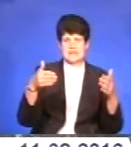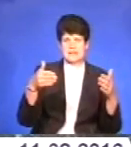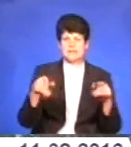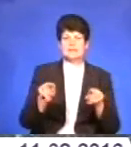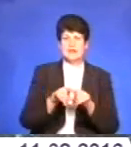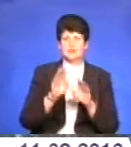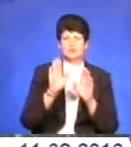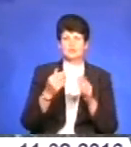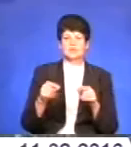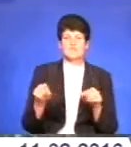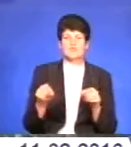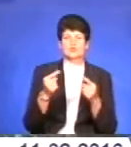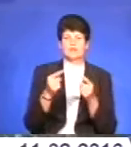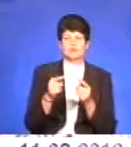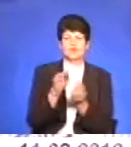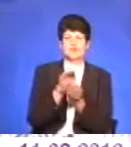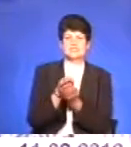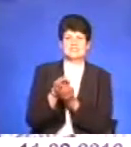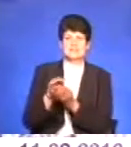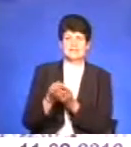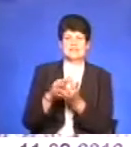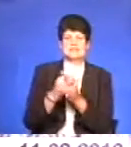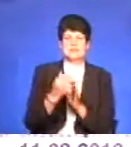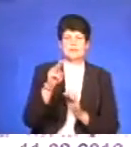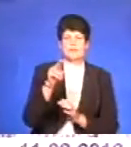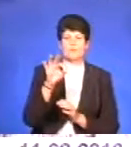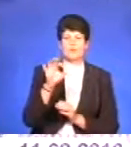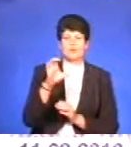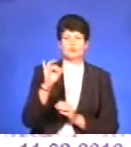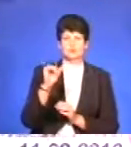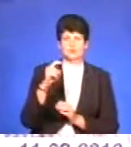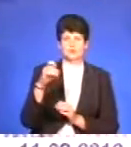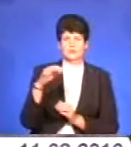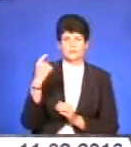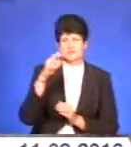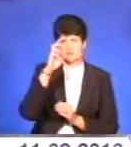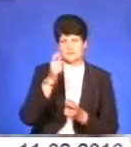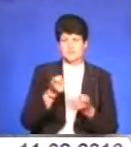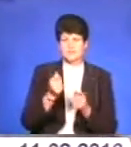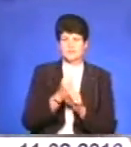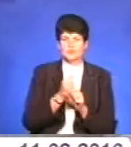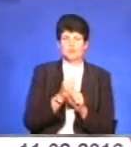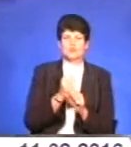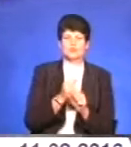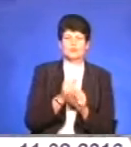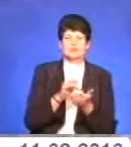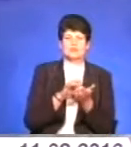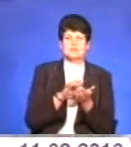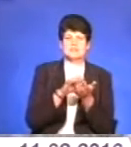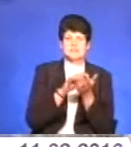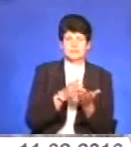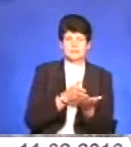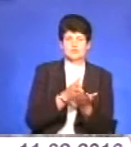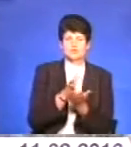буде відновлено цвинтар січових стрільців в селі Посухів. Обласна адміністрація працює над розробкою туристичних маршрутів, що